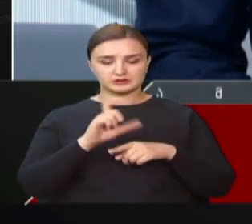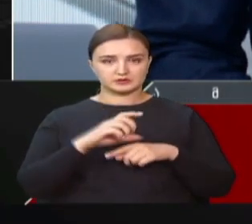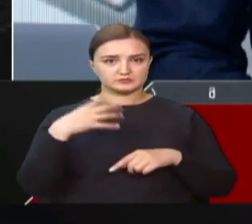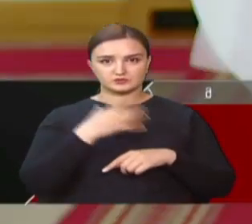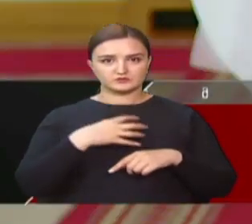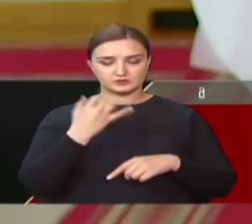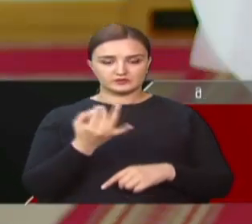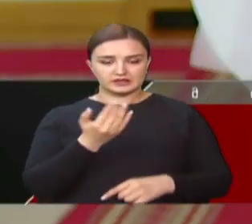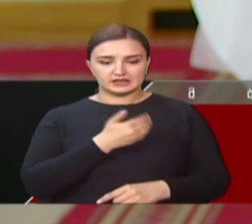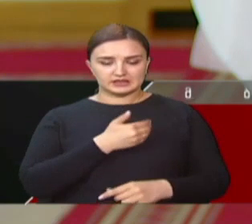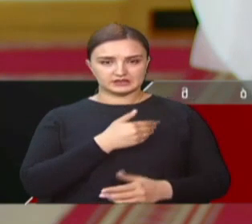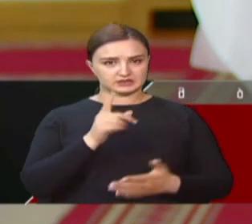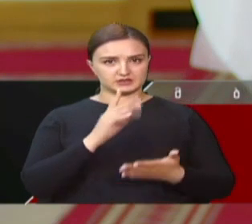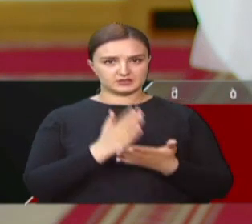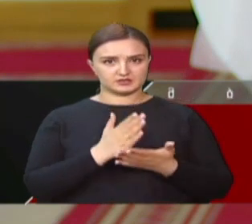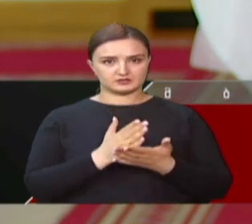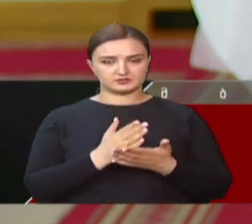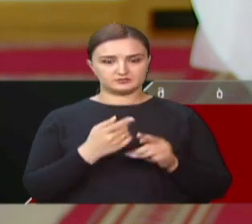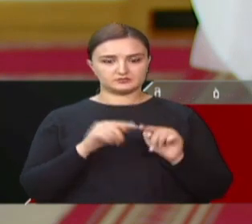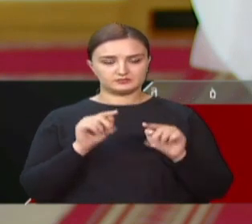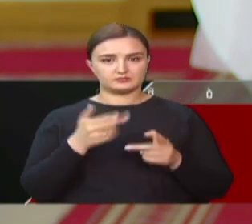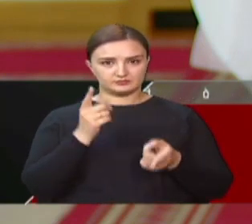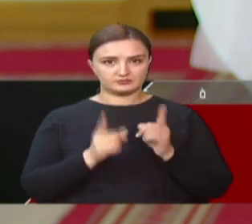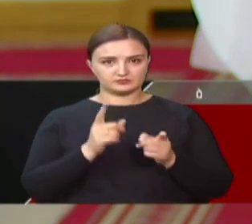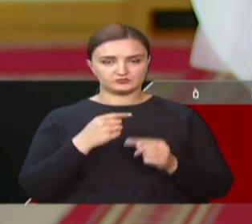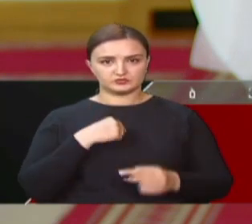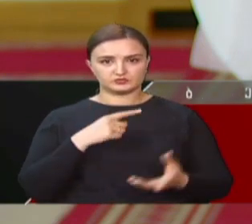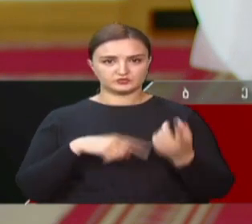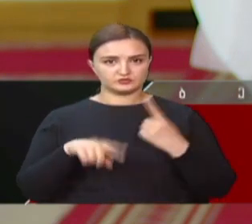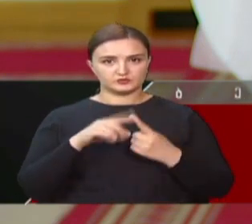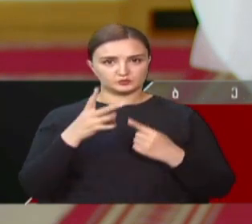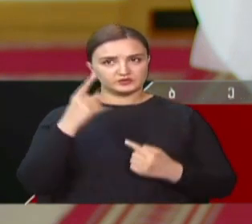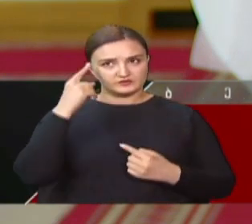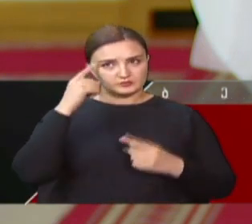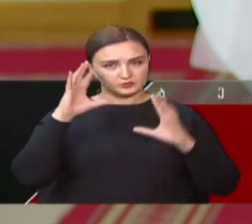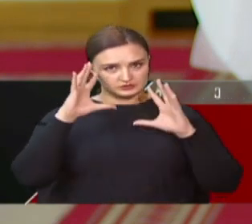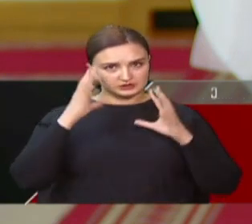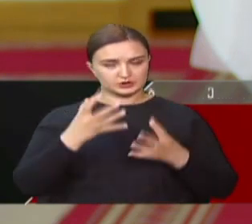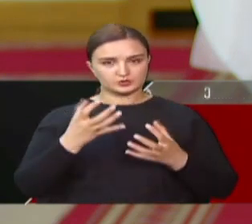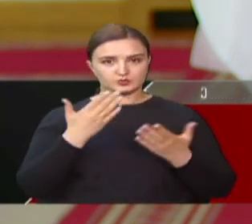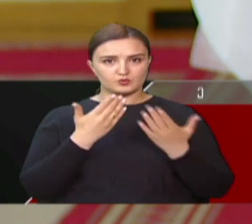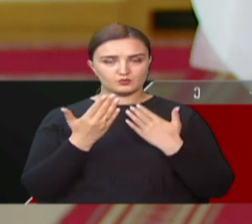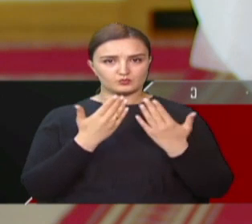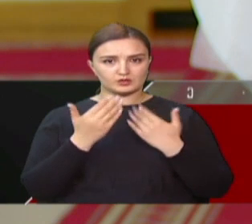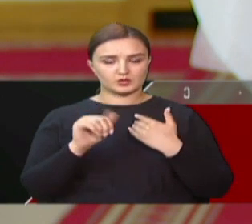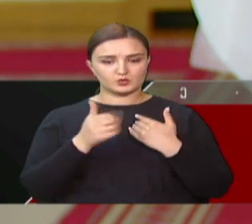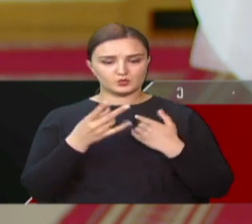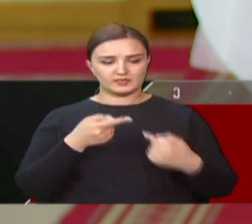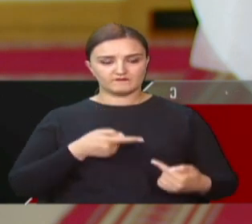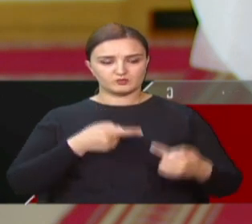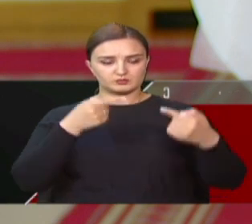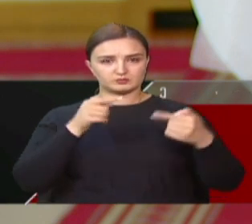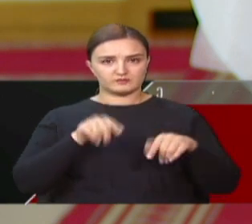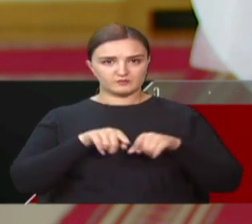მნიშვნელოვანი ინტერესი რა არის? ეს არის, რომ მართლაც ჩვენ უნდა ვიფიქროთ ძალიან სერიოზულ სტრატეგიულ კომუნიკაციაზე, როგორ დაუპირისპიროთ